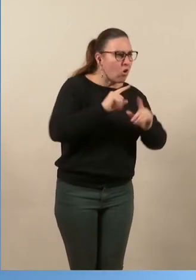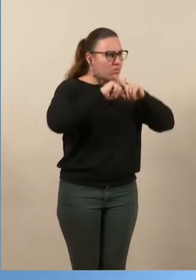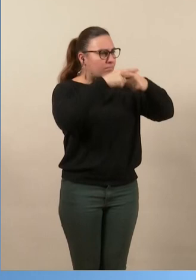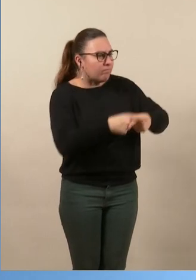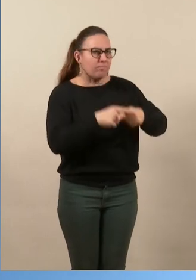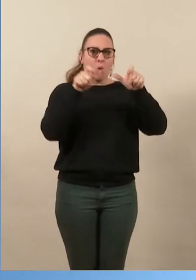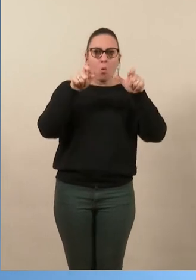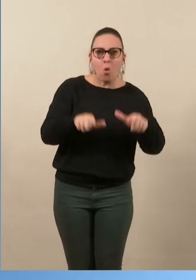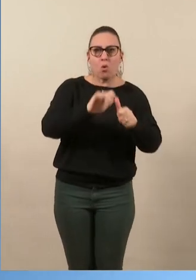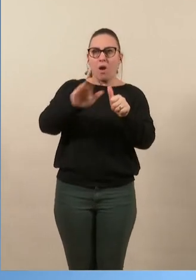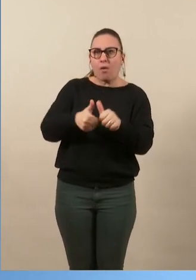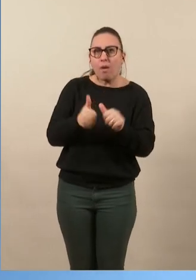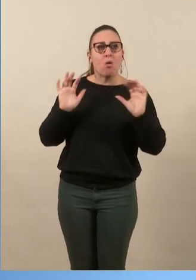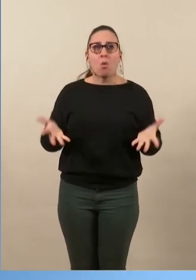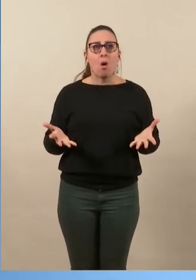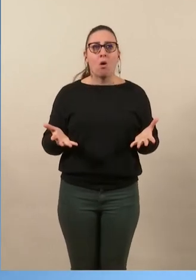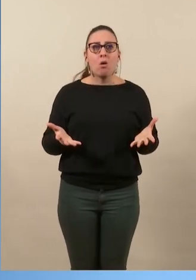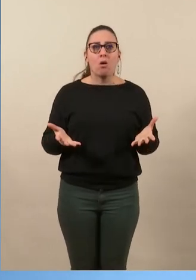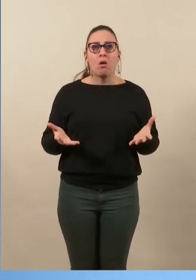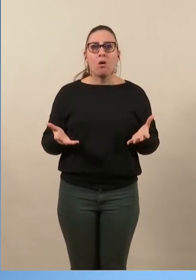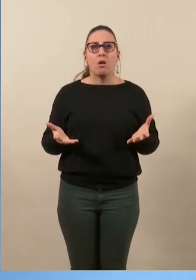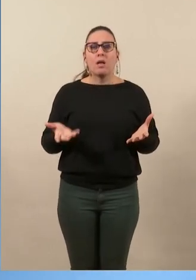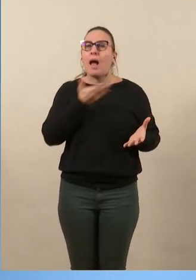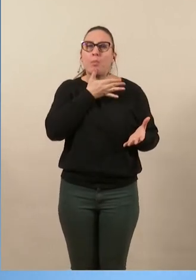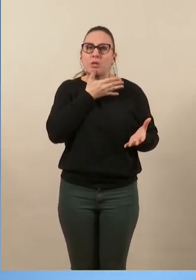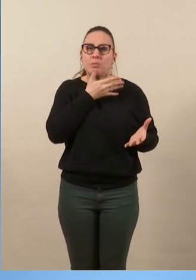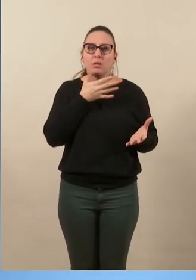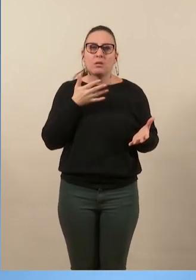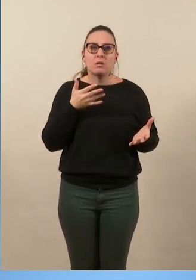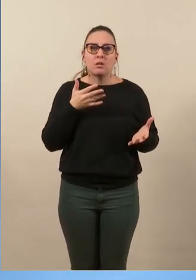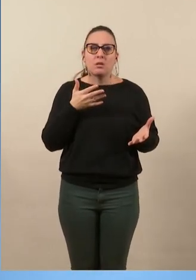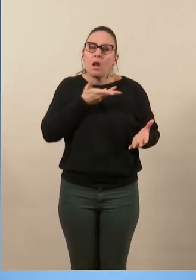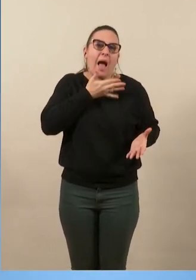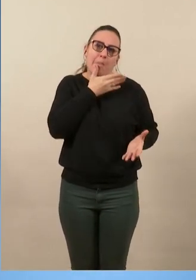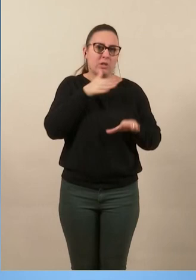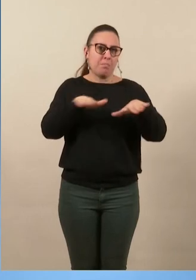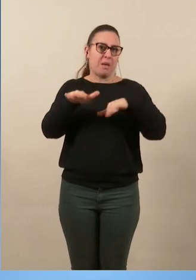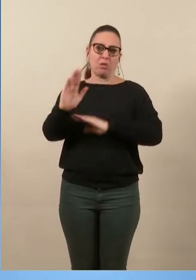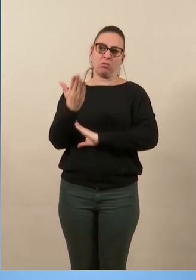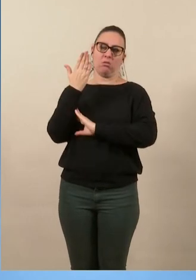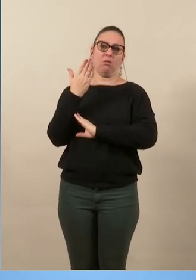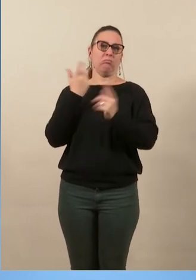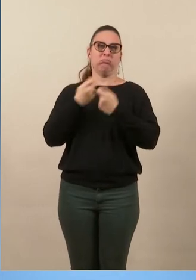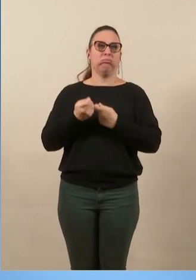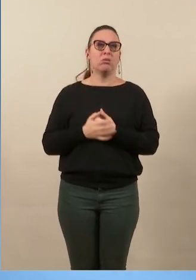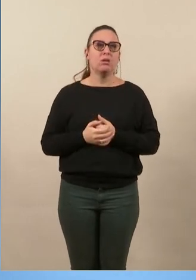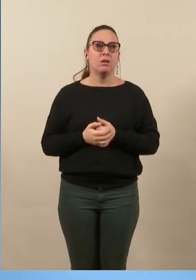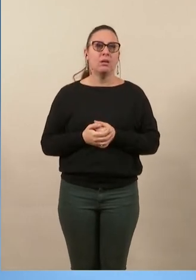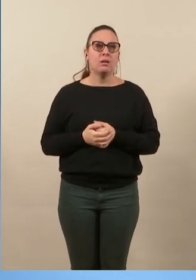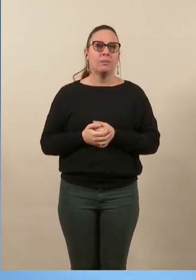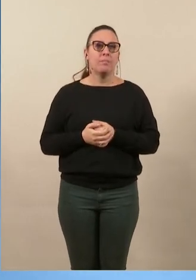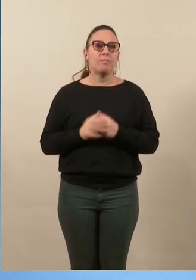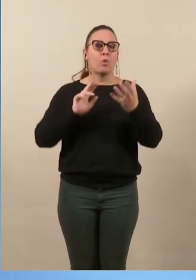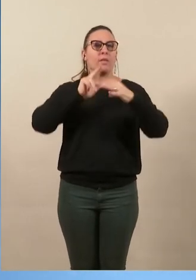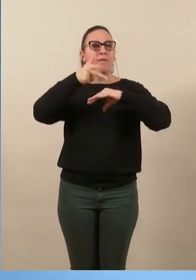l'accompagner comment vous savez que c'est impossible avec la méthode que que vous indiquez donc vous vous vous le développement durable au